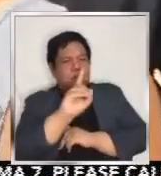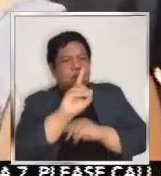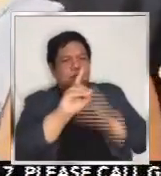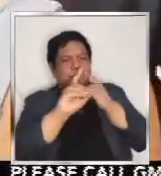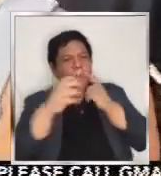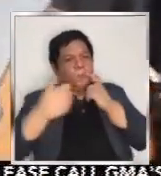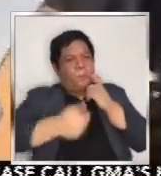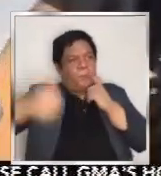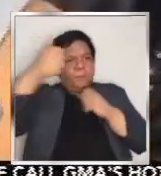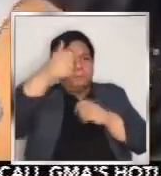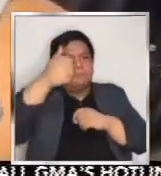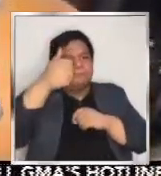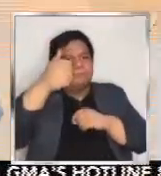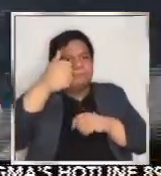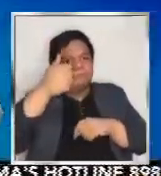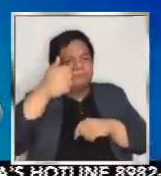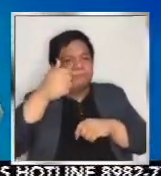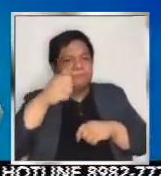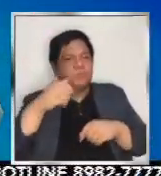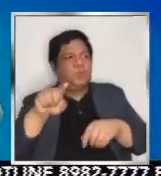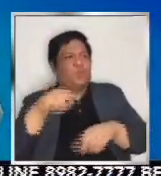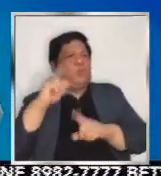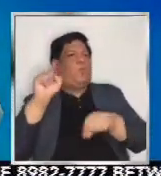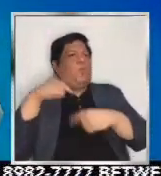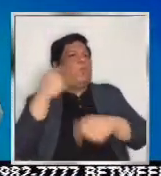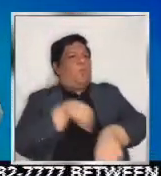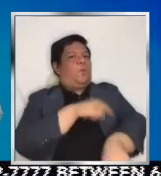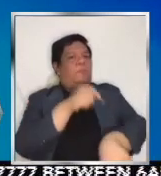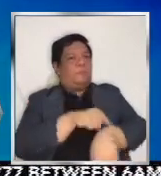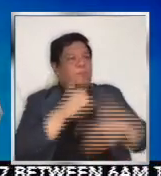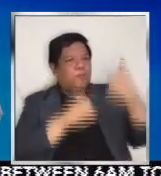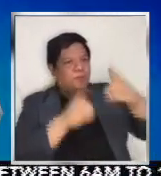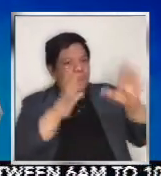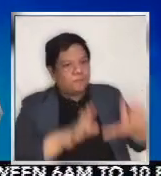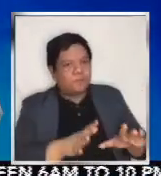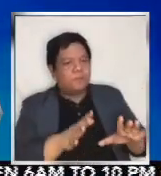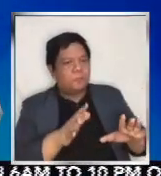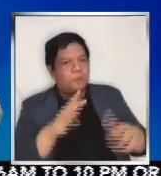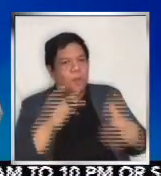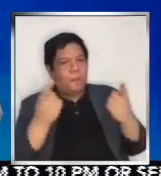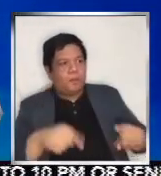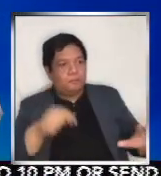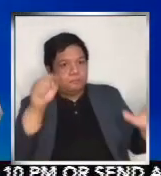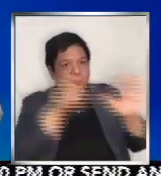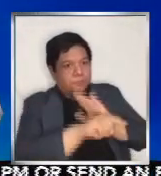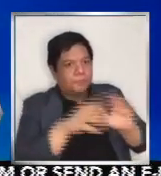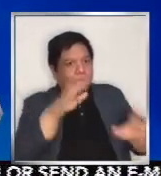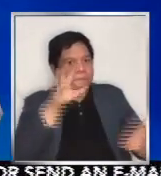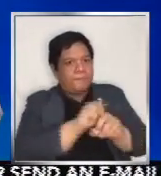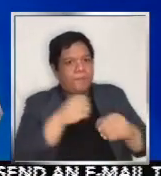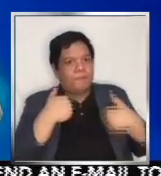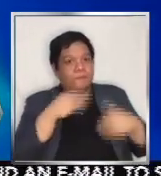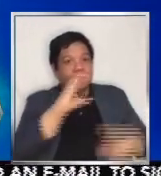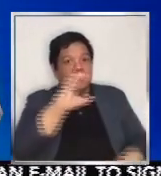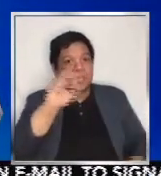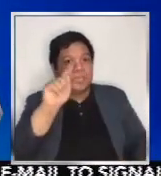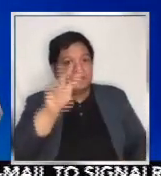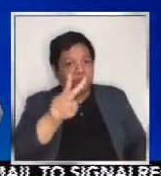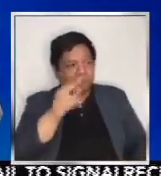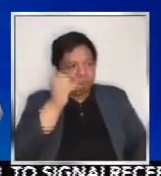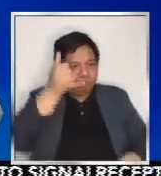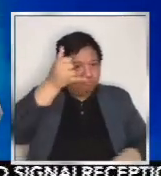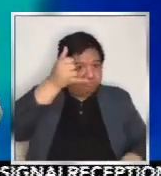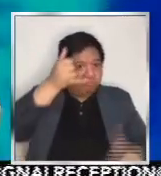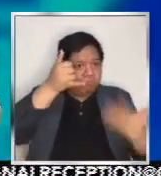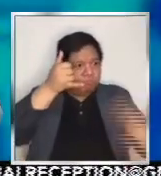naging driver at katiwala ng biktima. Nakuhanan pa ng CCTV camera ang suspect na palabas ng bahay ng biktima noong gabing mangyari ang